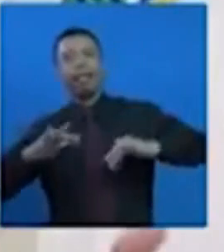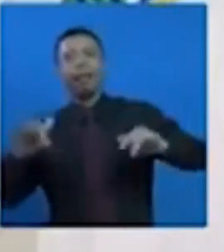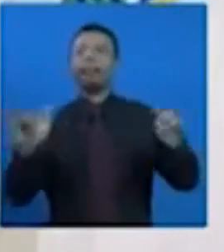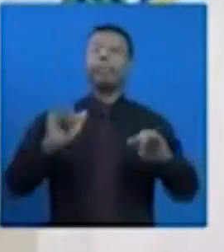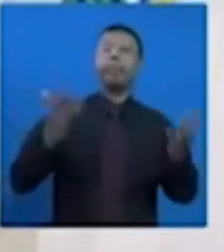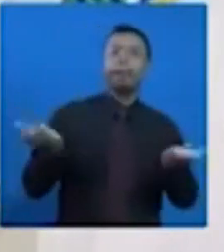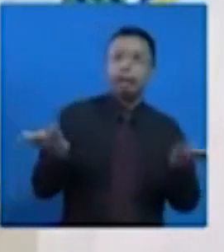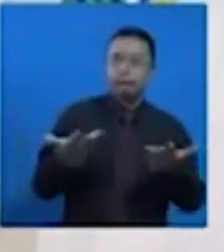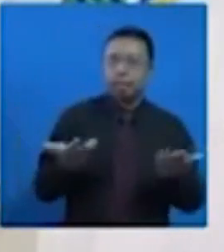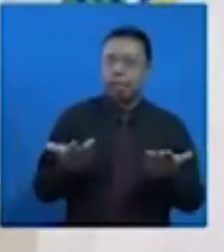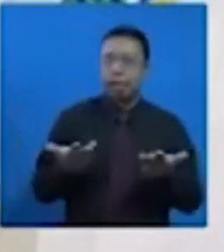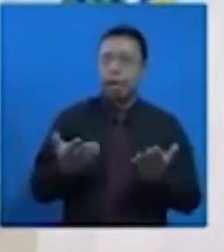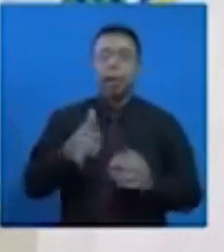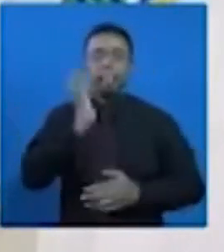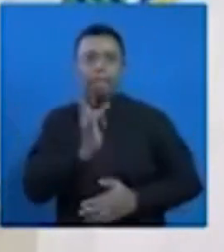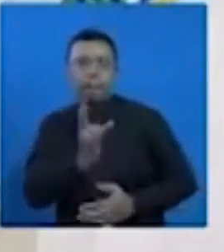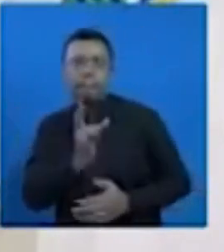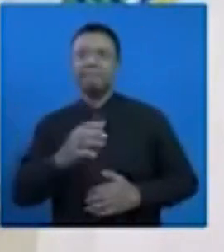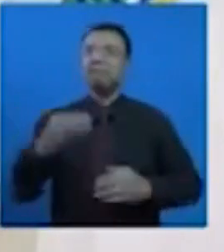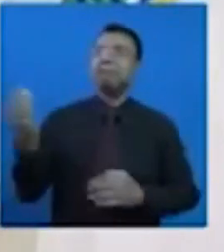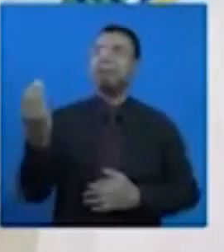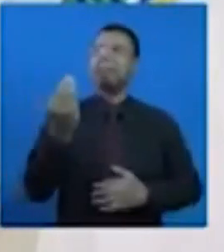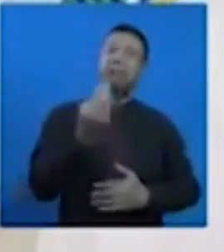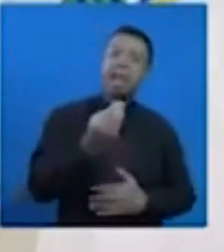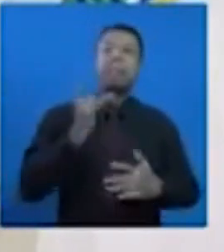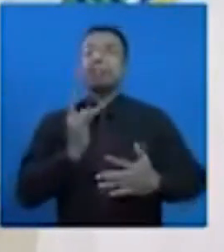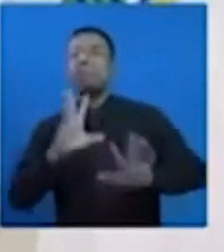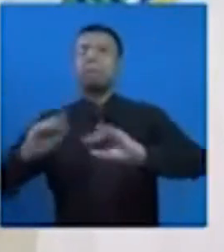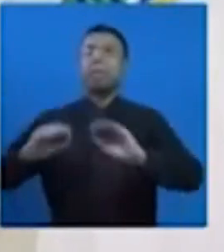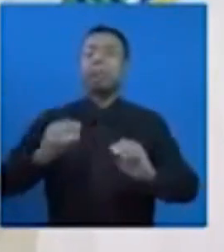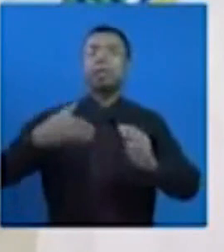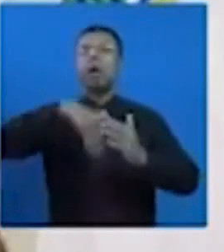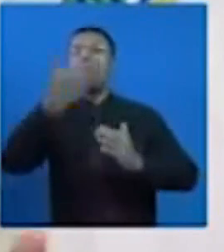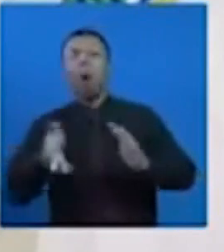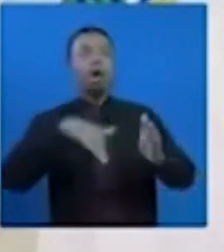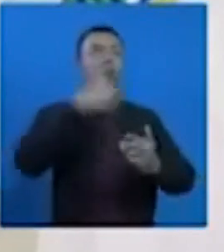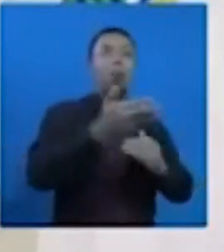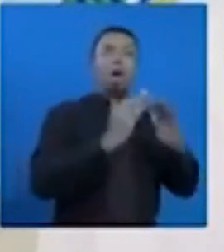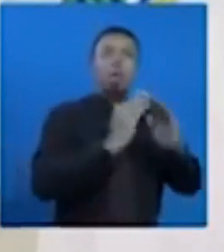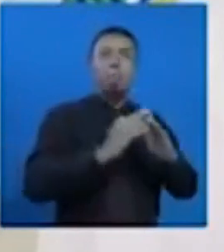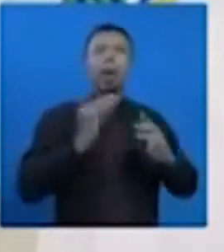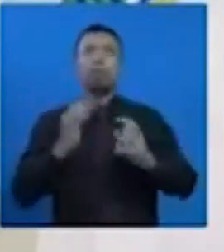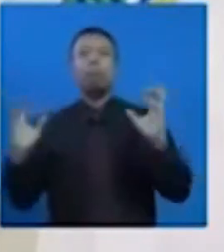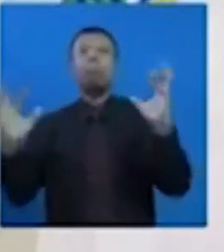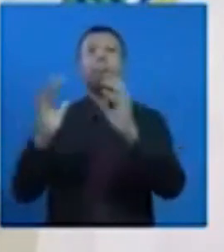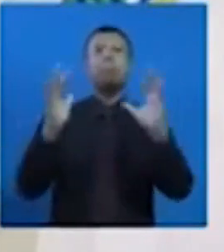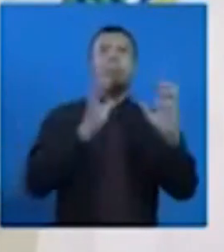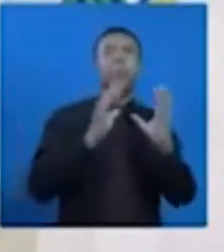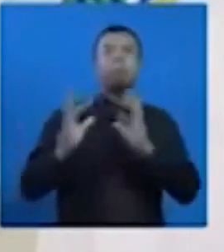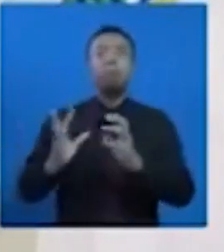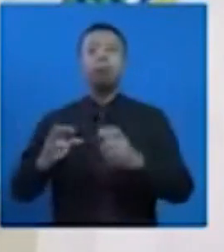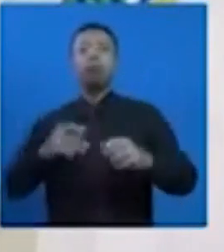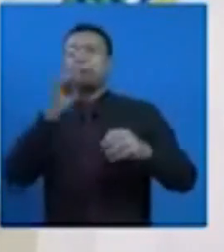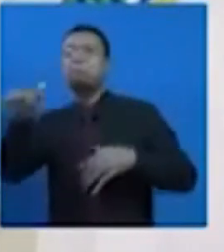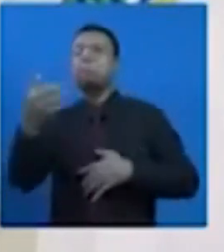seperti biasa tetap beraktivitas normal tetap keluar tetap ke kerumunan maka